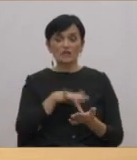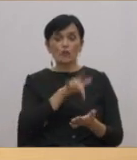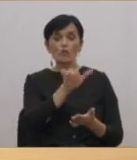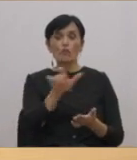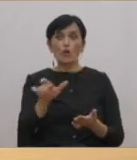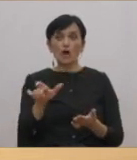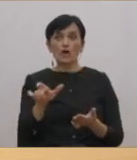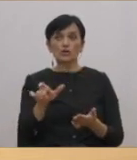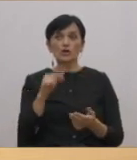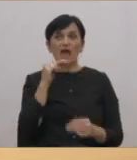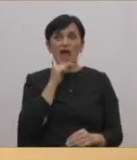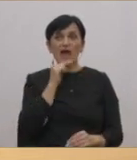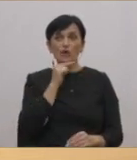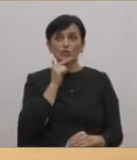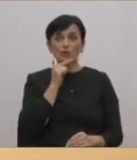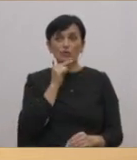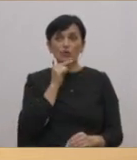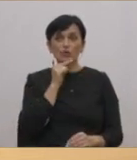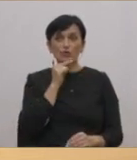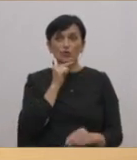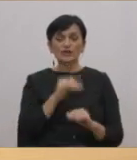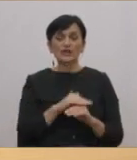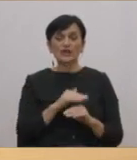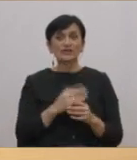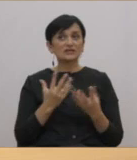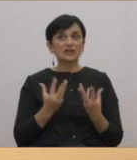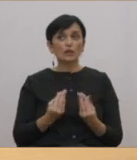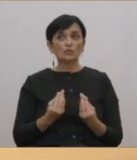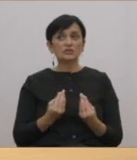მოქალაქეების ეკონომიკური კეთილდღეობის.